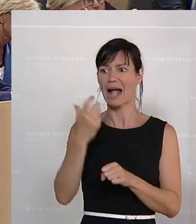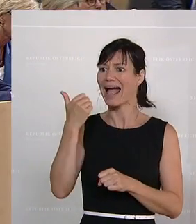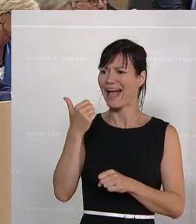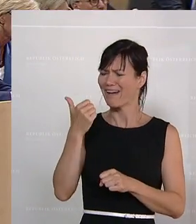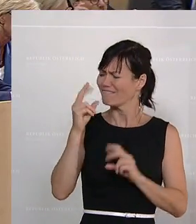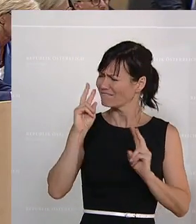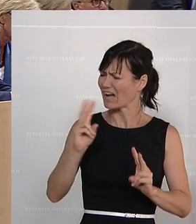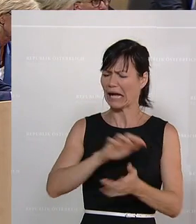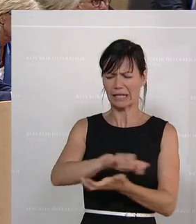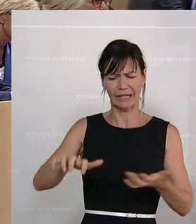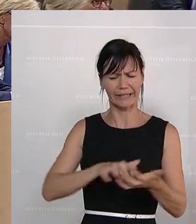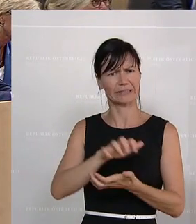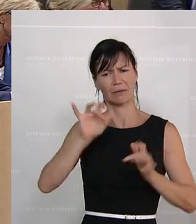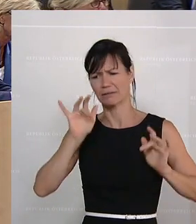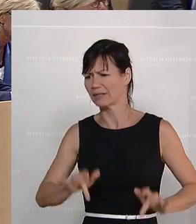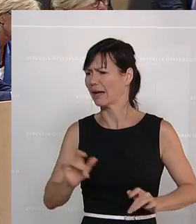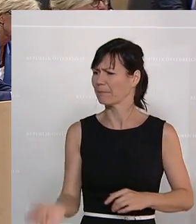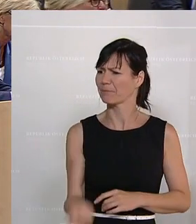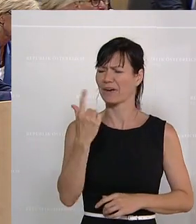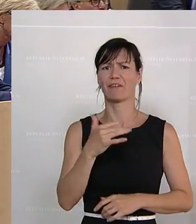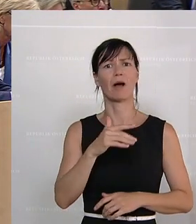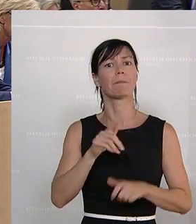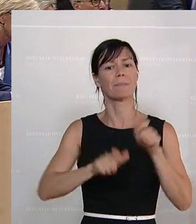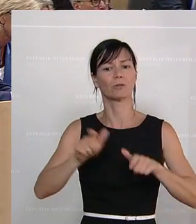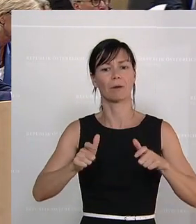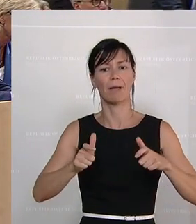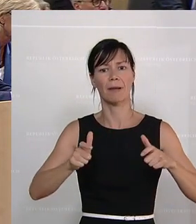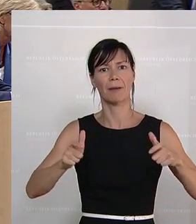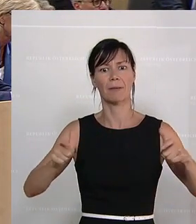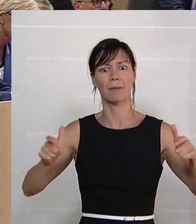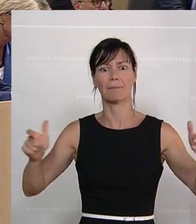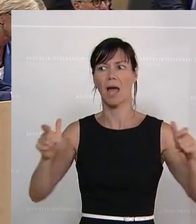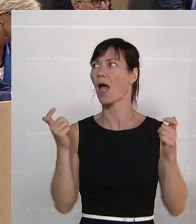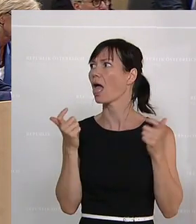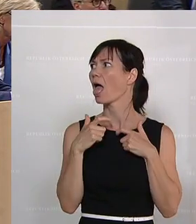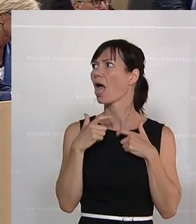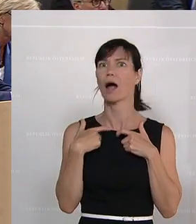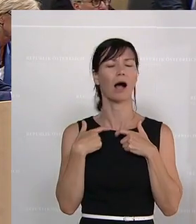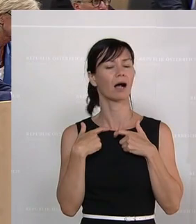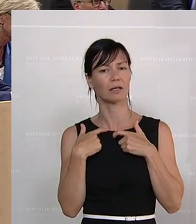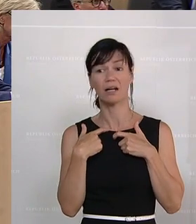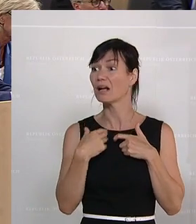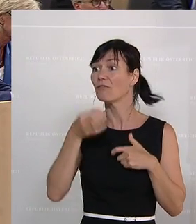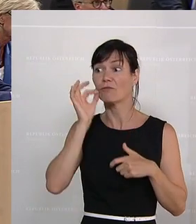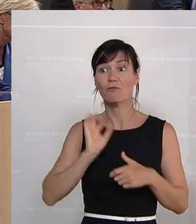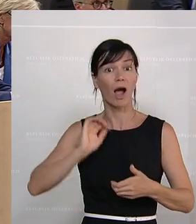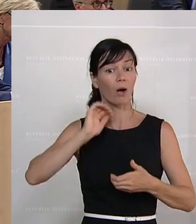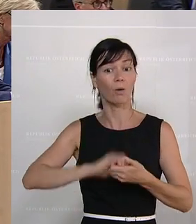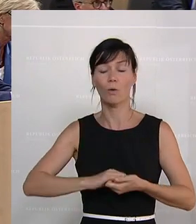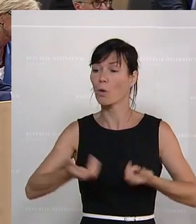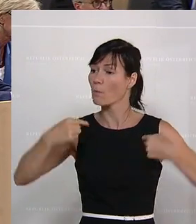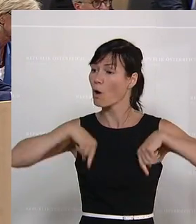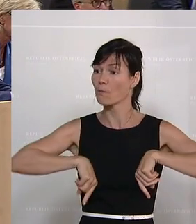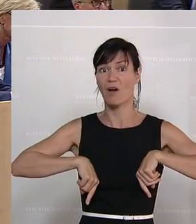die das leben von immer mehr menschen dramatisch einschränken mit dem beispiel die die frau körper völlig zu recht gebracht hat wenn die